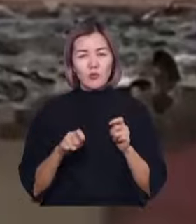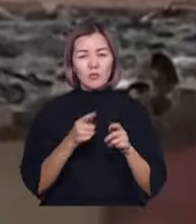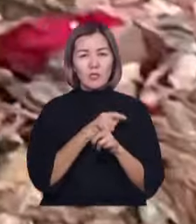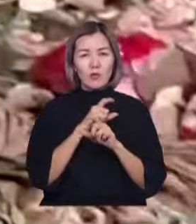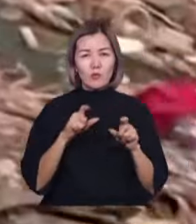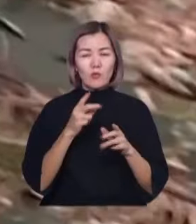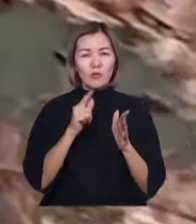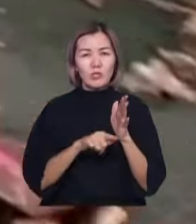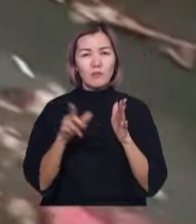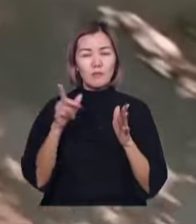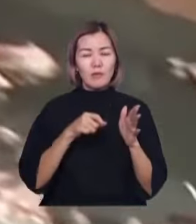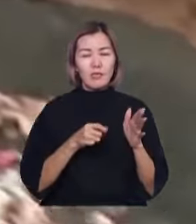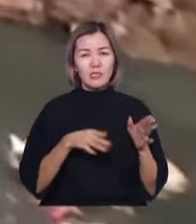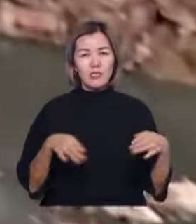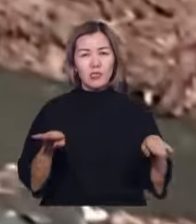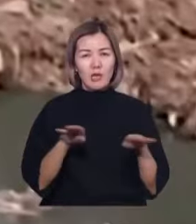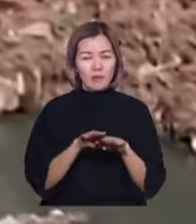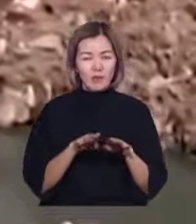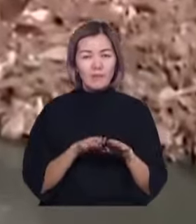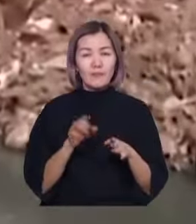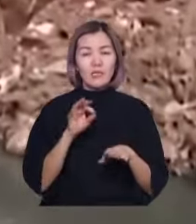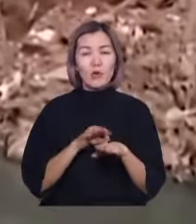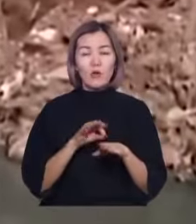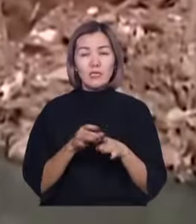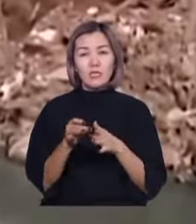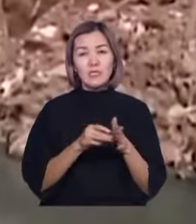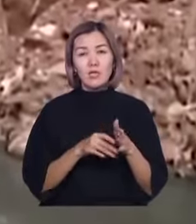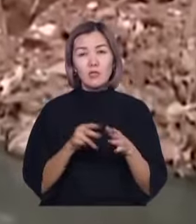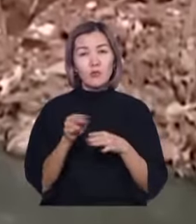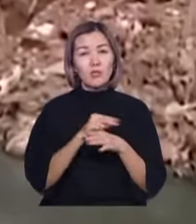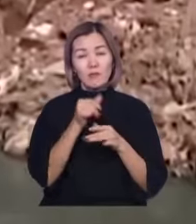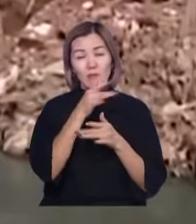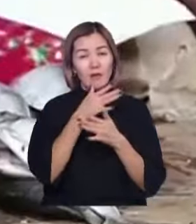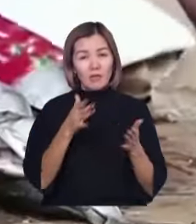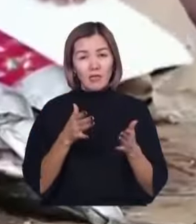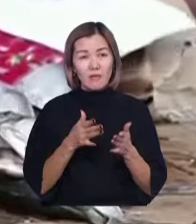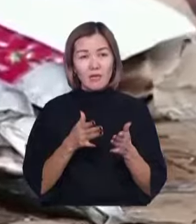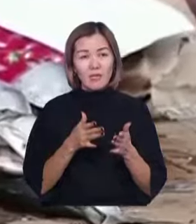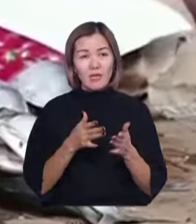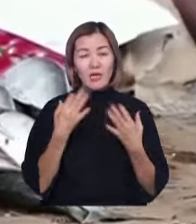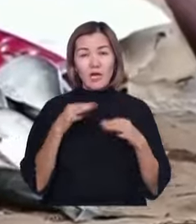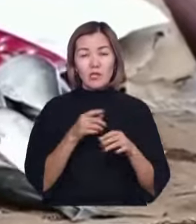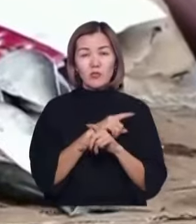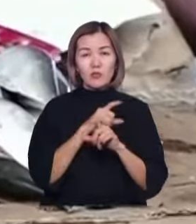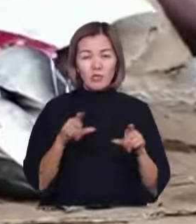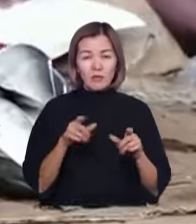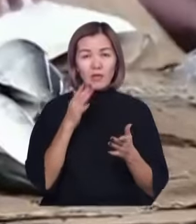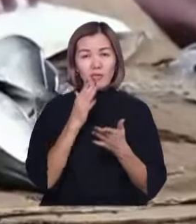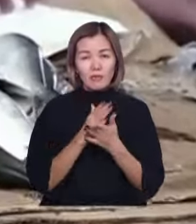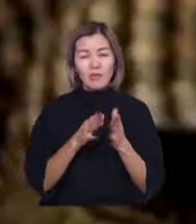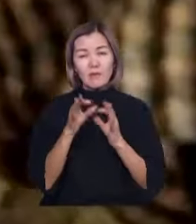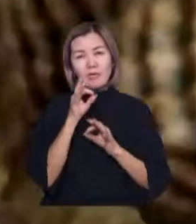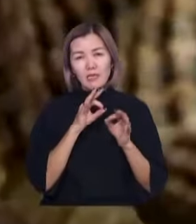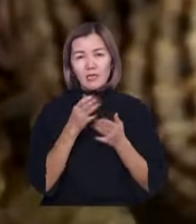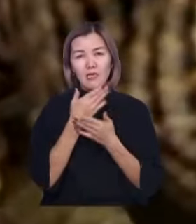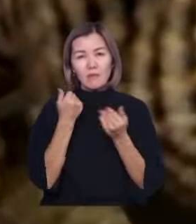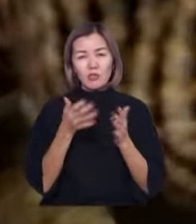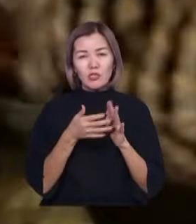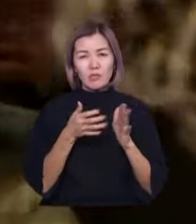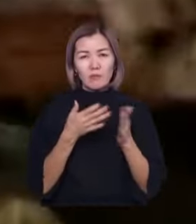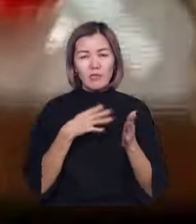ауруханалардың 70% жұмыс істемейді. Науқастар дер кезінде ем қабылдай алмайды. Ашық тұрған емханалардың өзінде дәрі мек